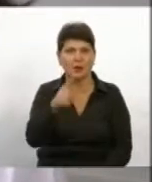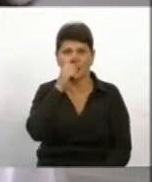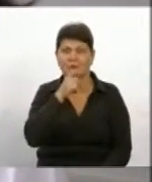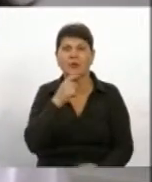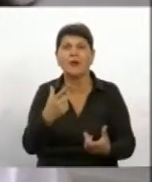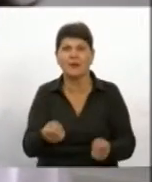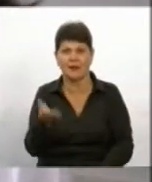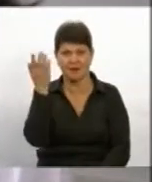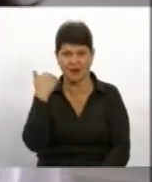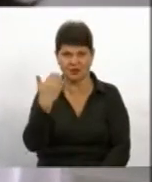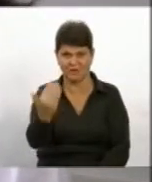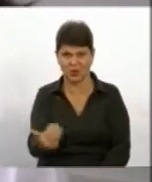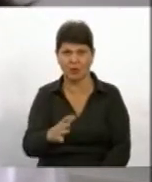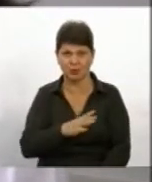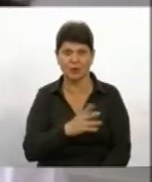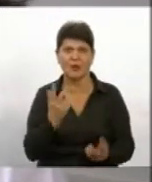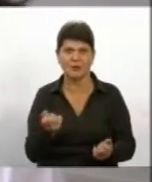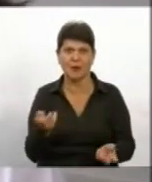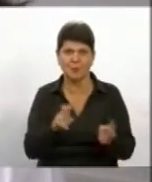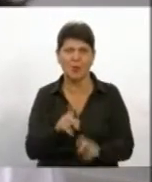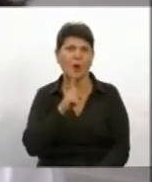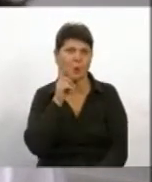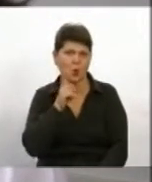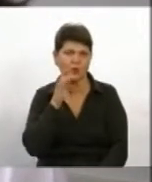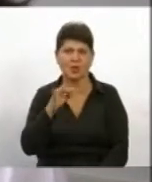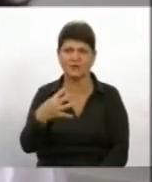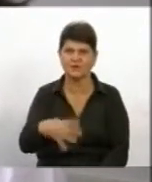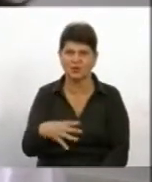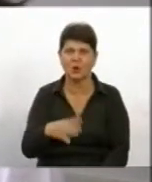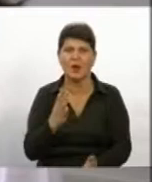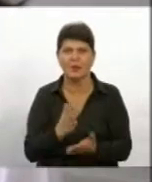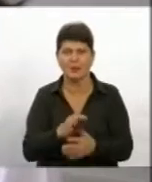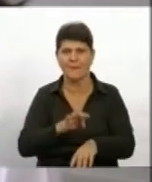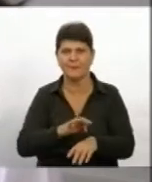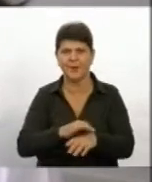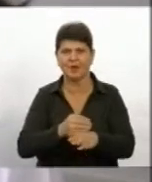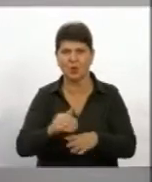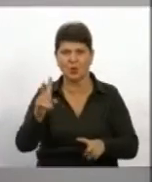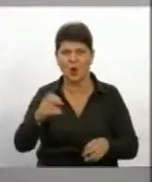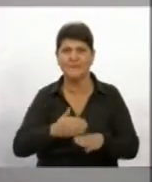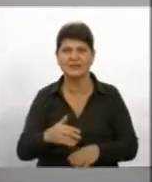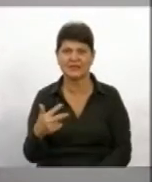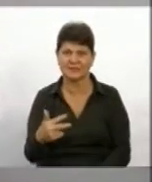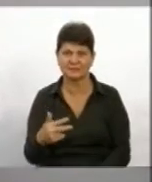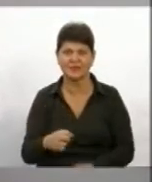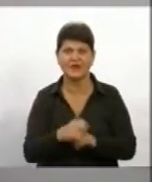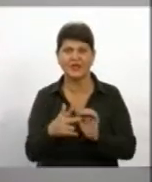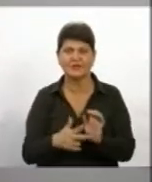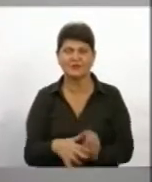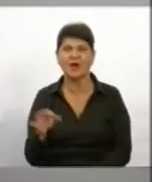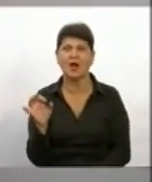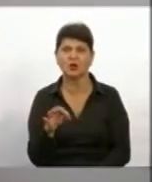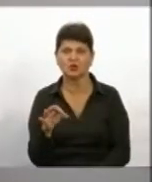були раніше. Да, приходять і молоді, приходять і в 40, є патологія навіть після 30. 18 жовтня в